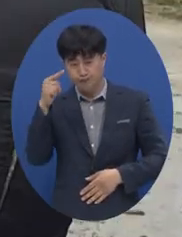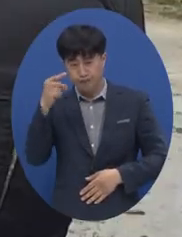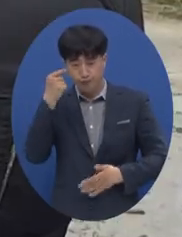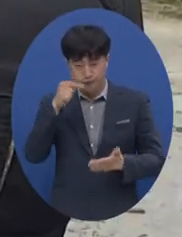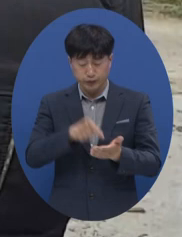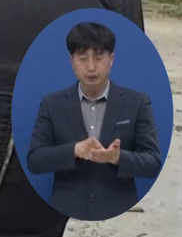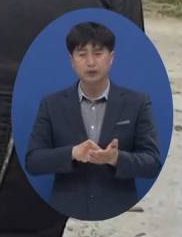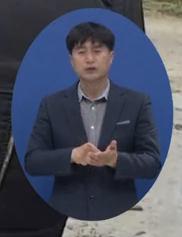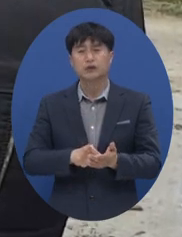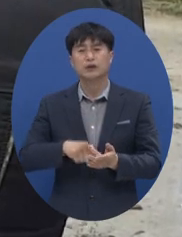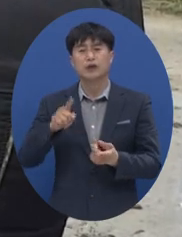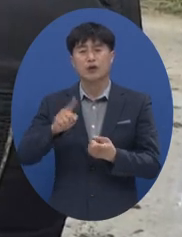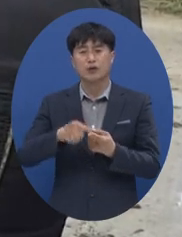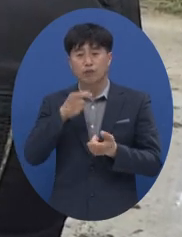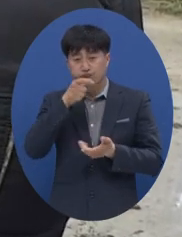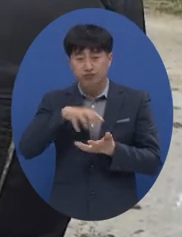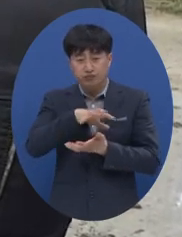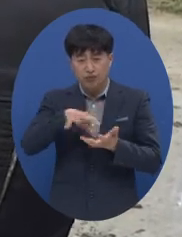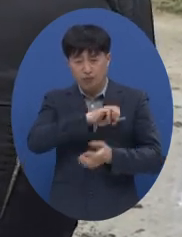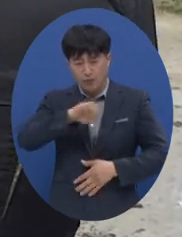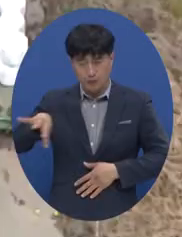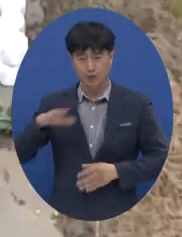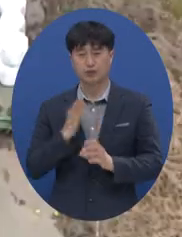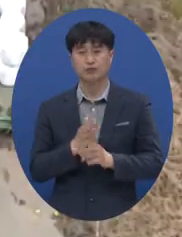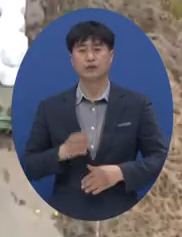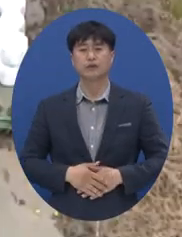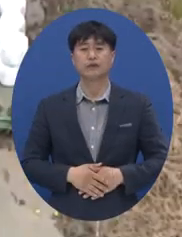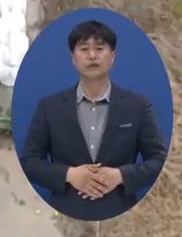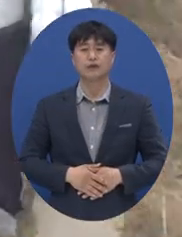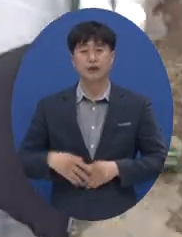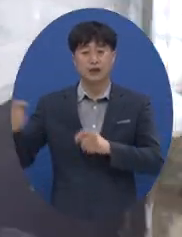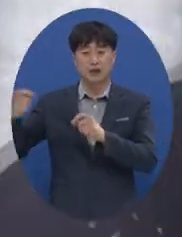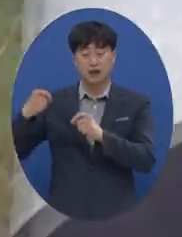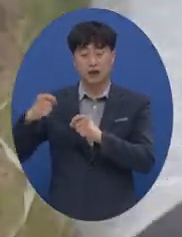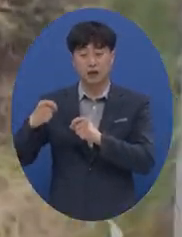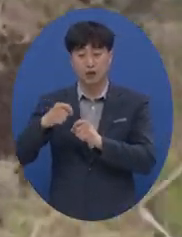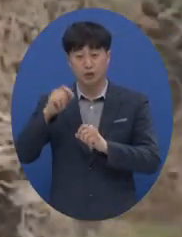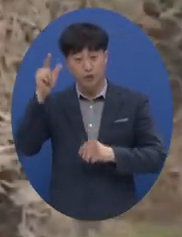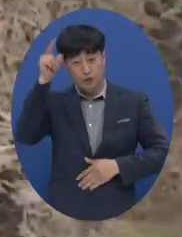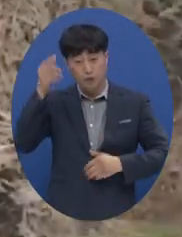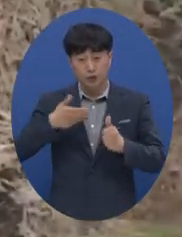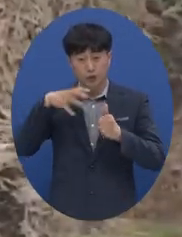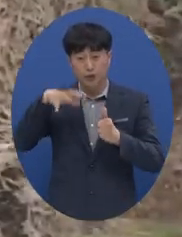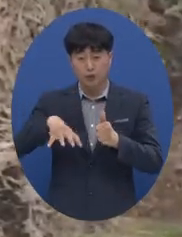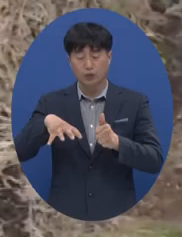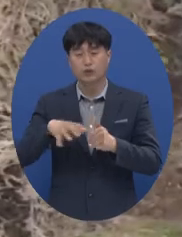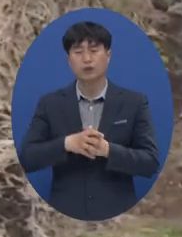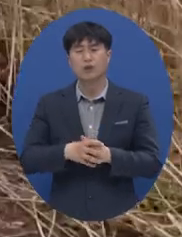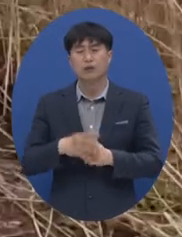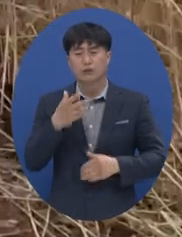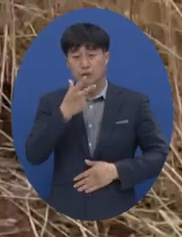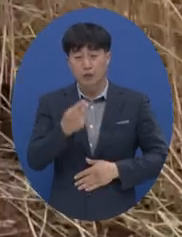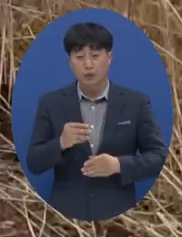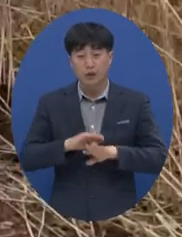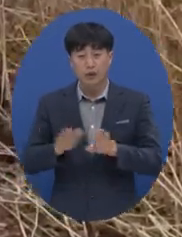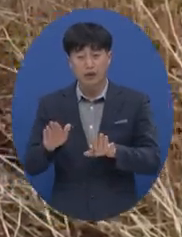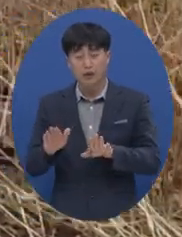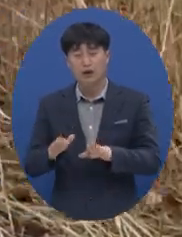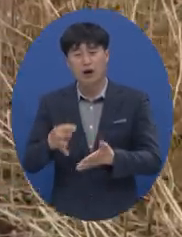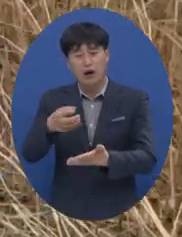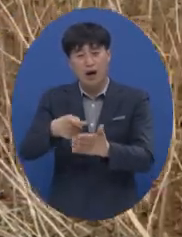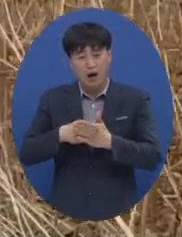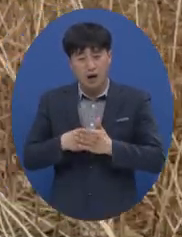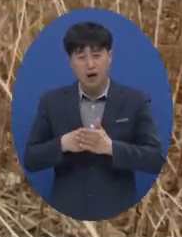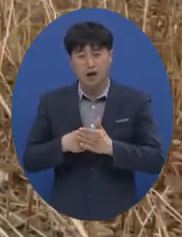임시방편으로 물을 섞어 배출하고 있습니다 인근의 한 젖소 농장은 분뇨 처리 비용이 아까워 밭에 분뇨를 삶처럼